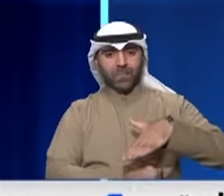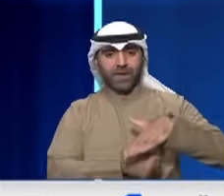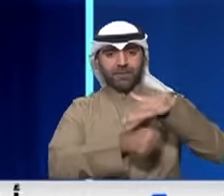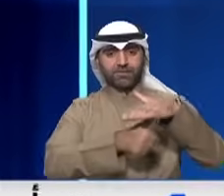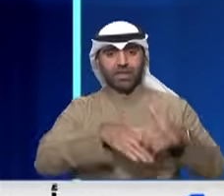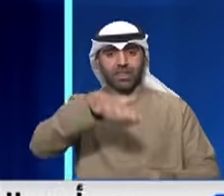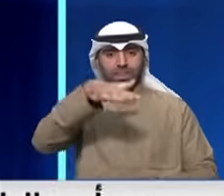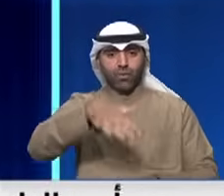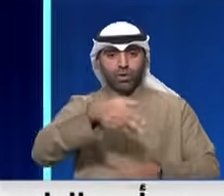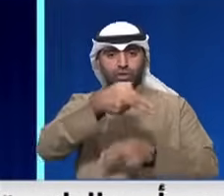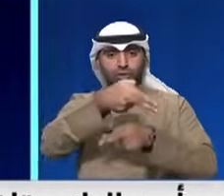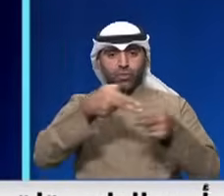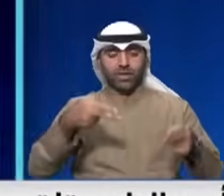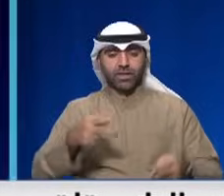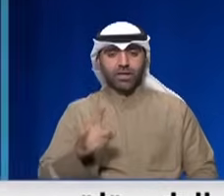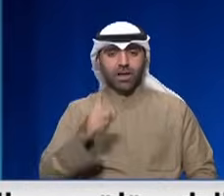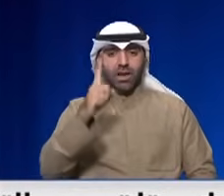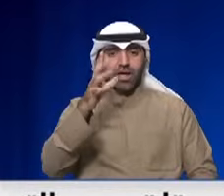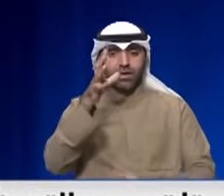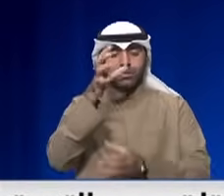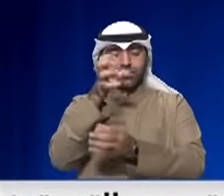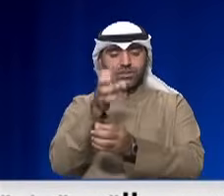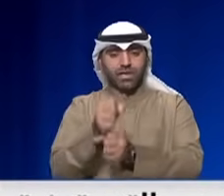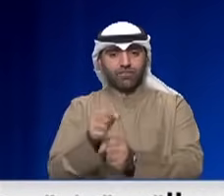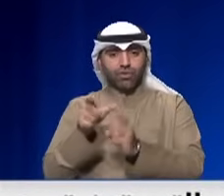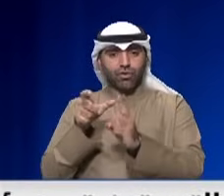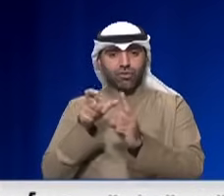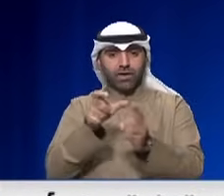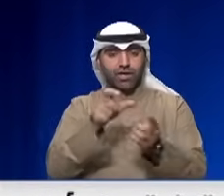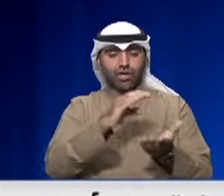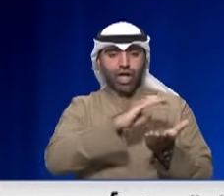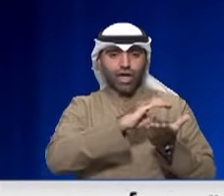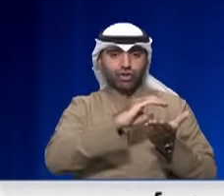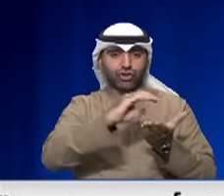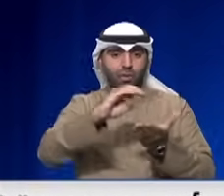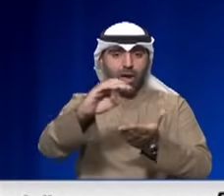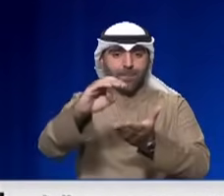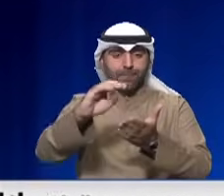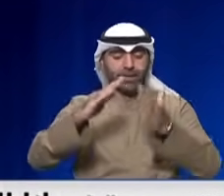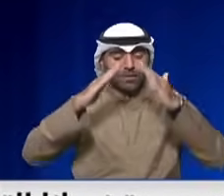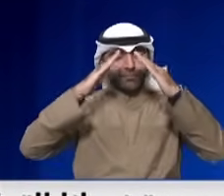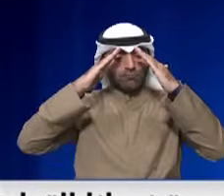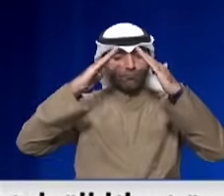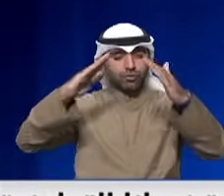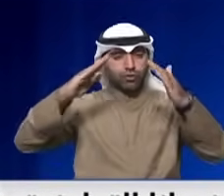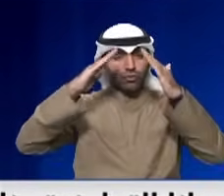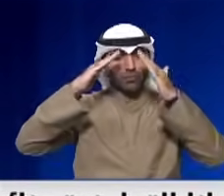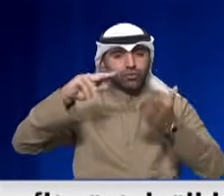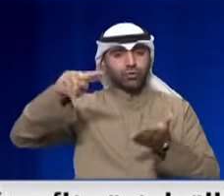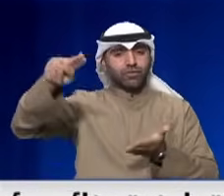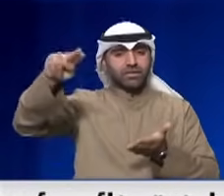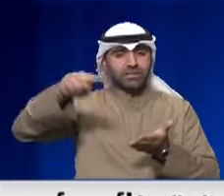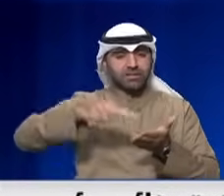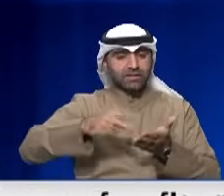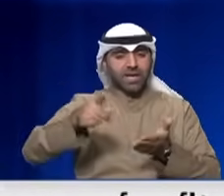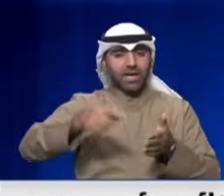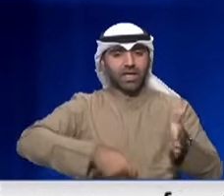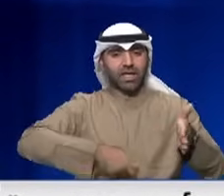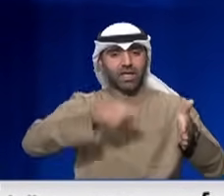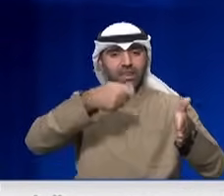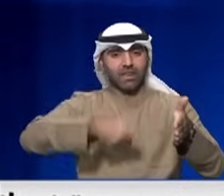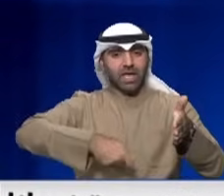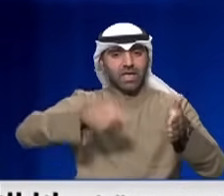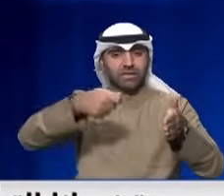السمو امير البلاد الشيخ مشعل الاحمد الجابر الصباح حفظه الله ورعاه برساله جوابيه لفخامته